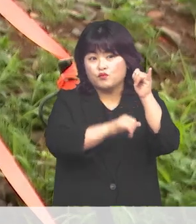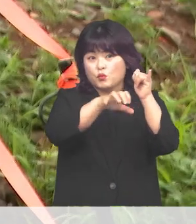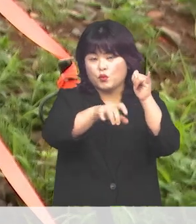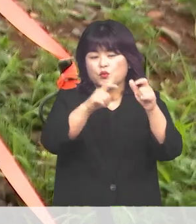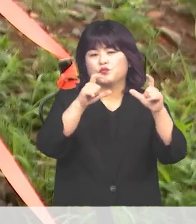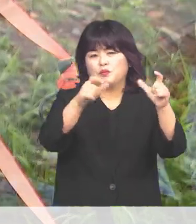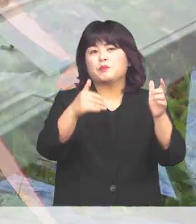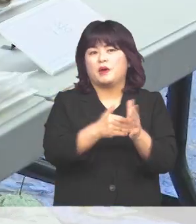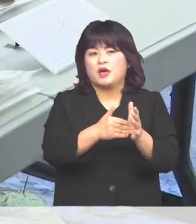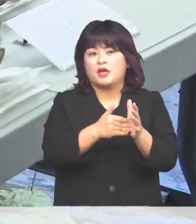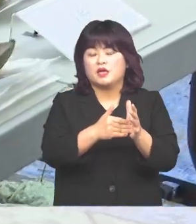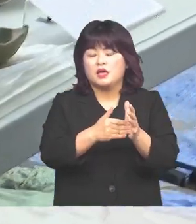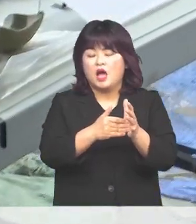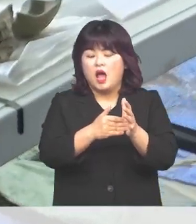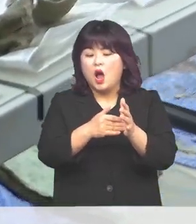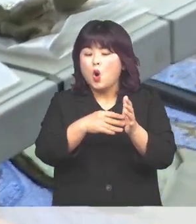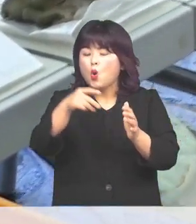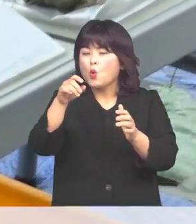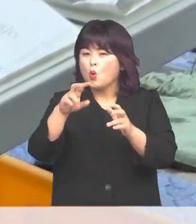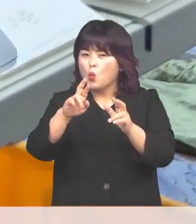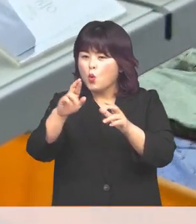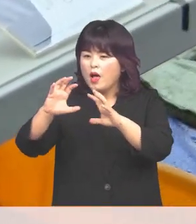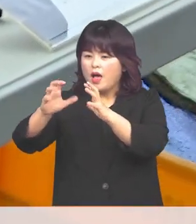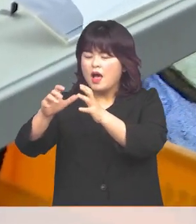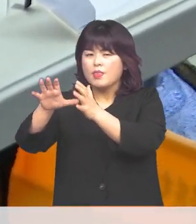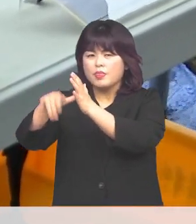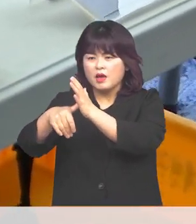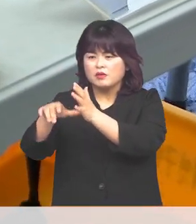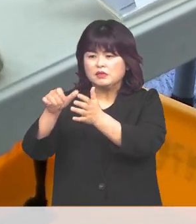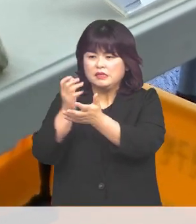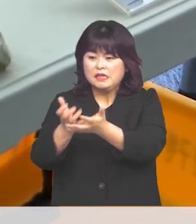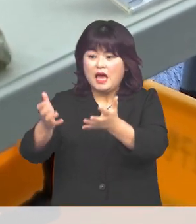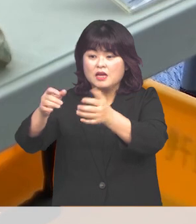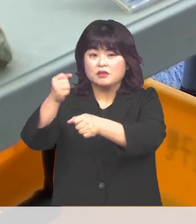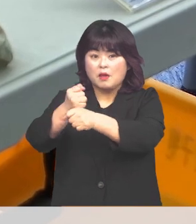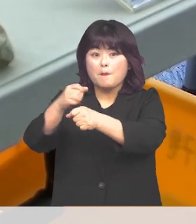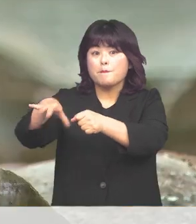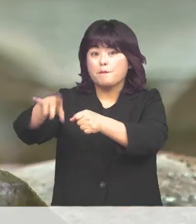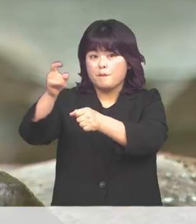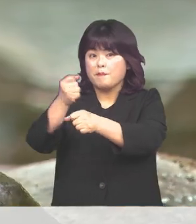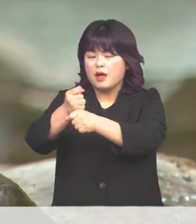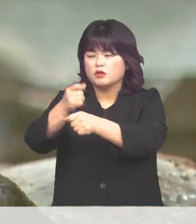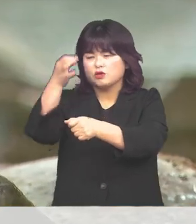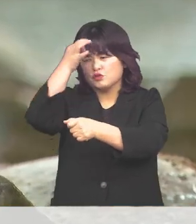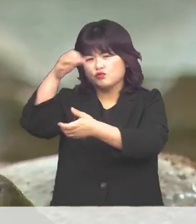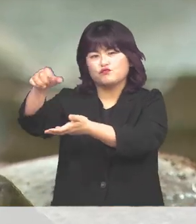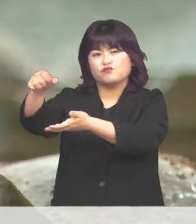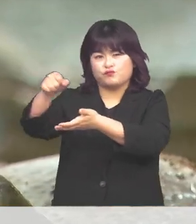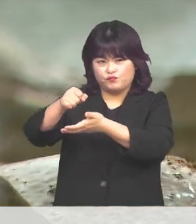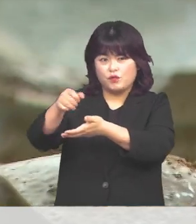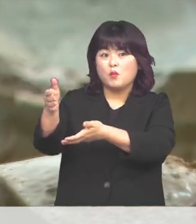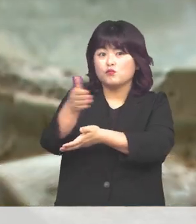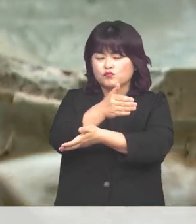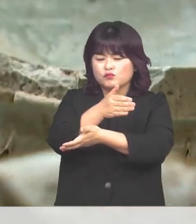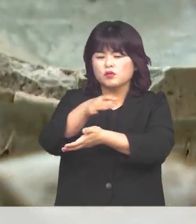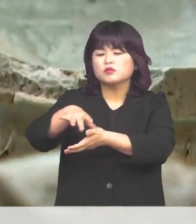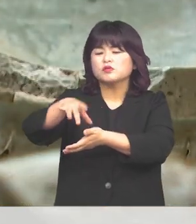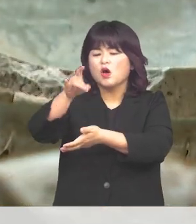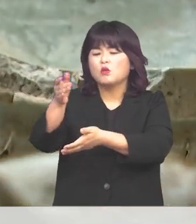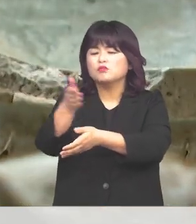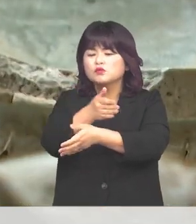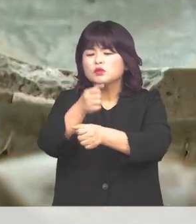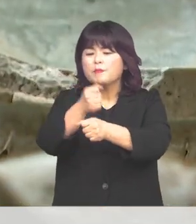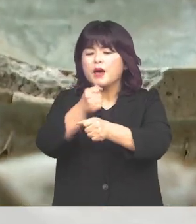지정된 유적인데요. 고려 시대에 자기 생산 기술이 도입됐을 때 그 초기부터 이